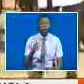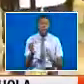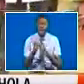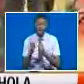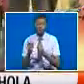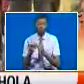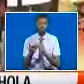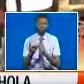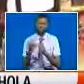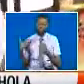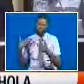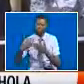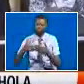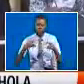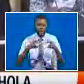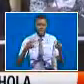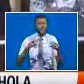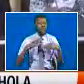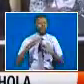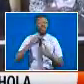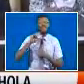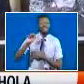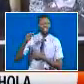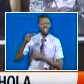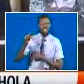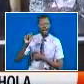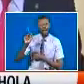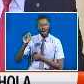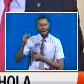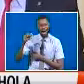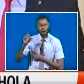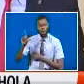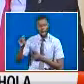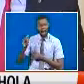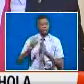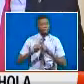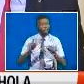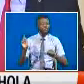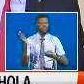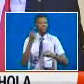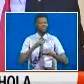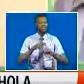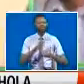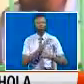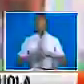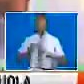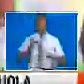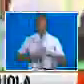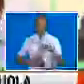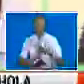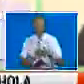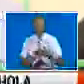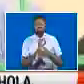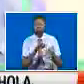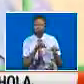wa mauaji ya Shakahola, Tume ya Kitaifa ya Haki za Kibinadamu bado haijafichua nia za kimsingi za madai